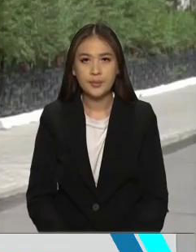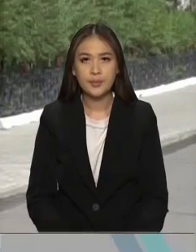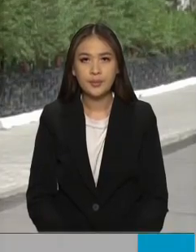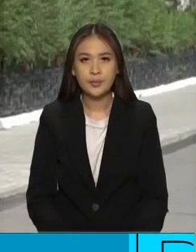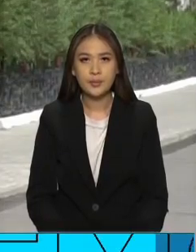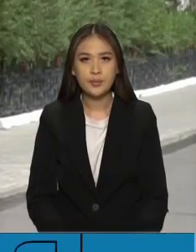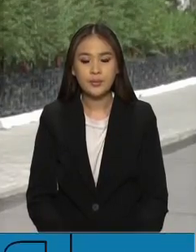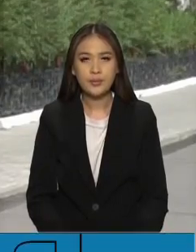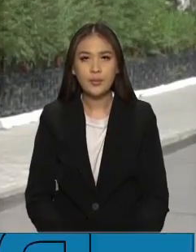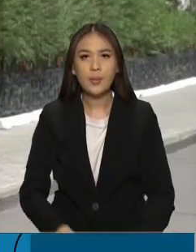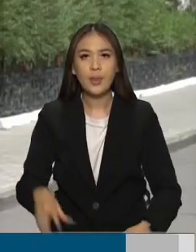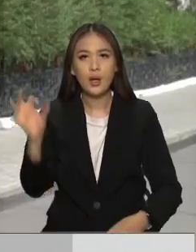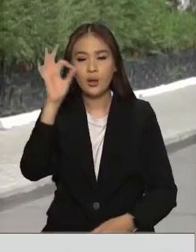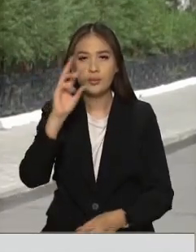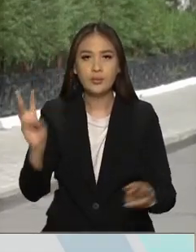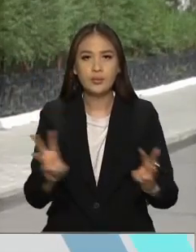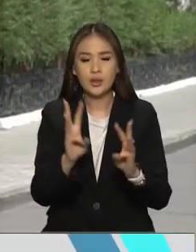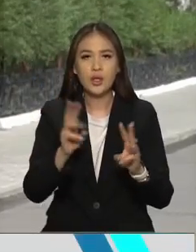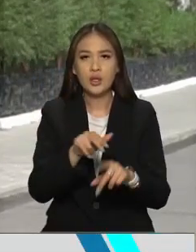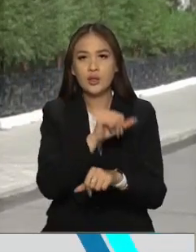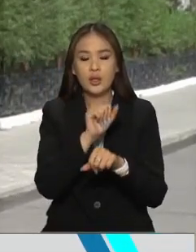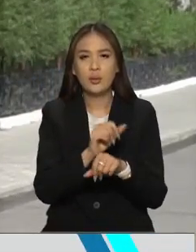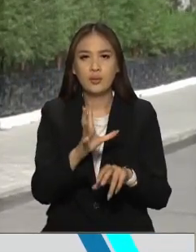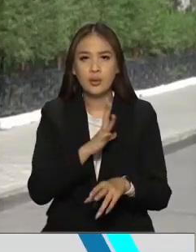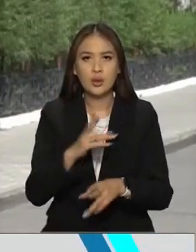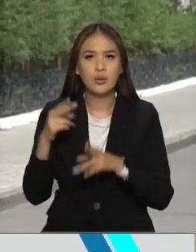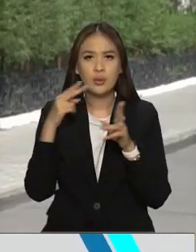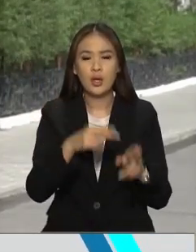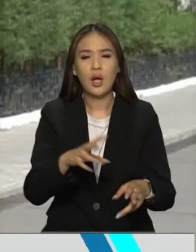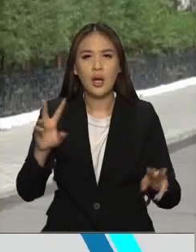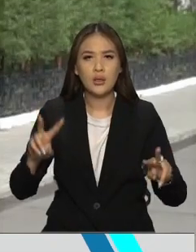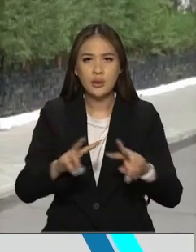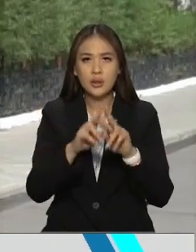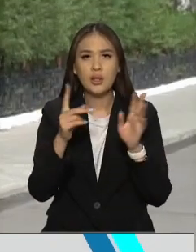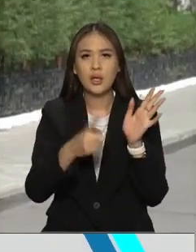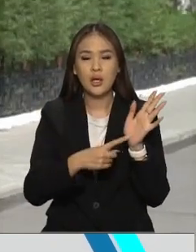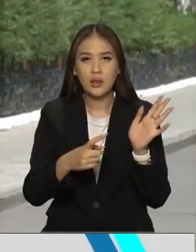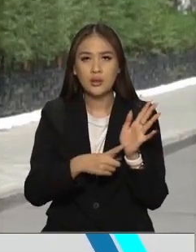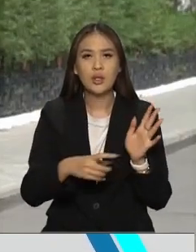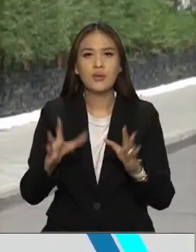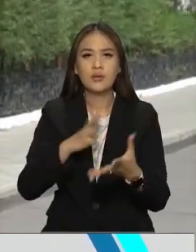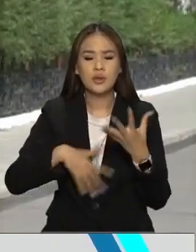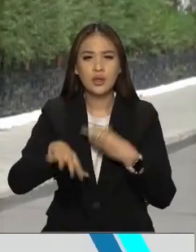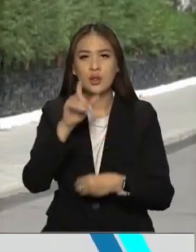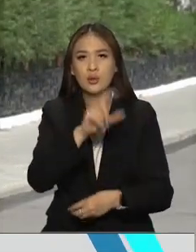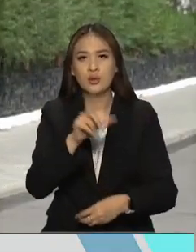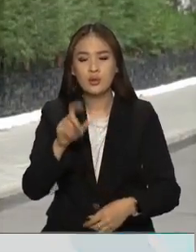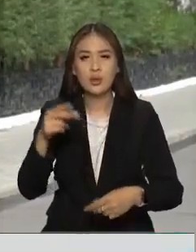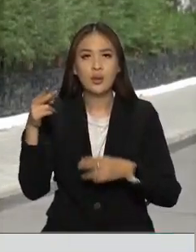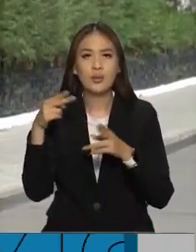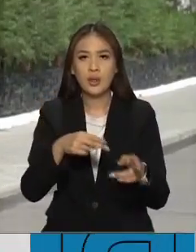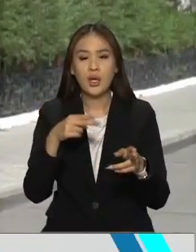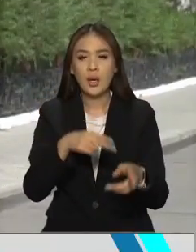в тушении пожара оказали помощь огнеборцы из Астаны Карагандинской восточно-казахстанской области сотрудники Министерства обороны